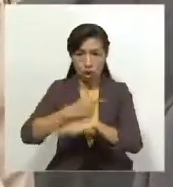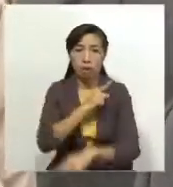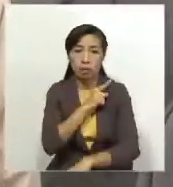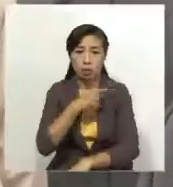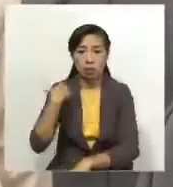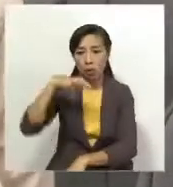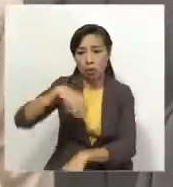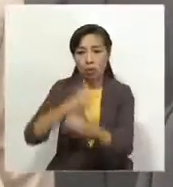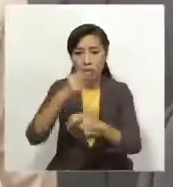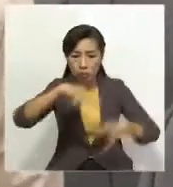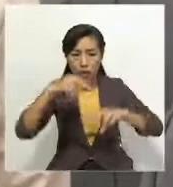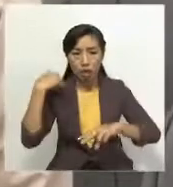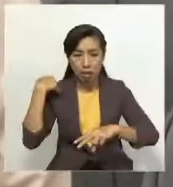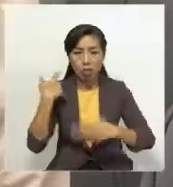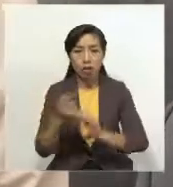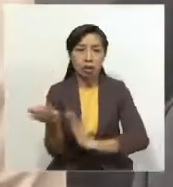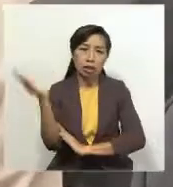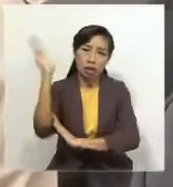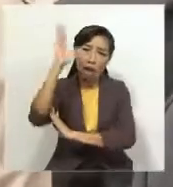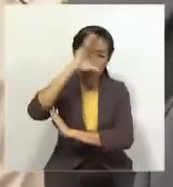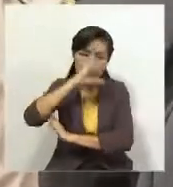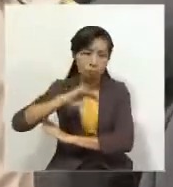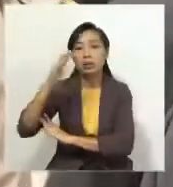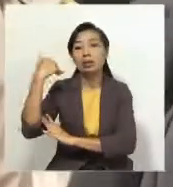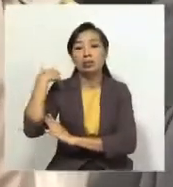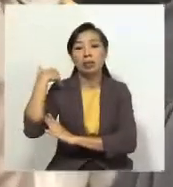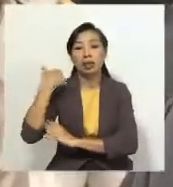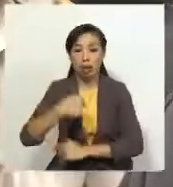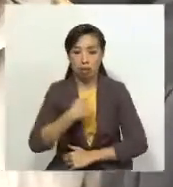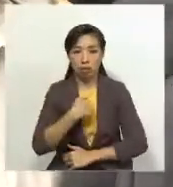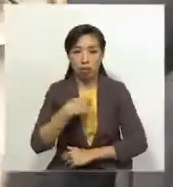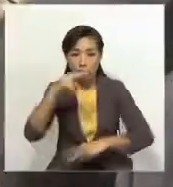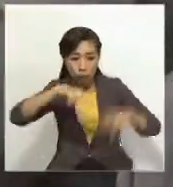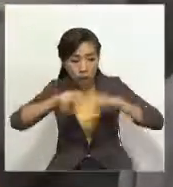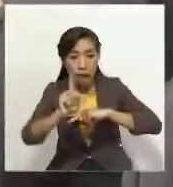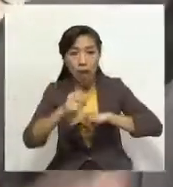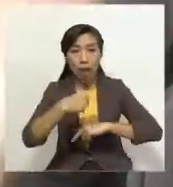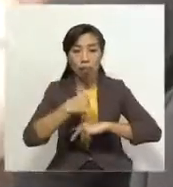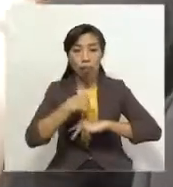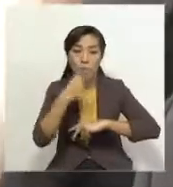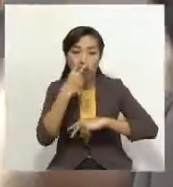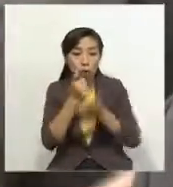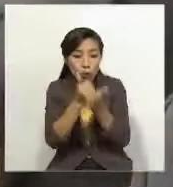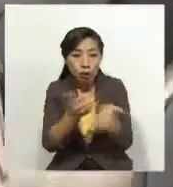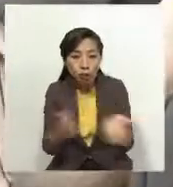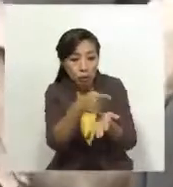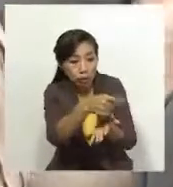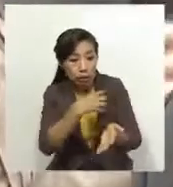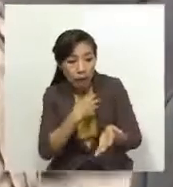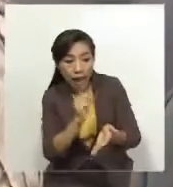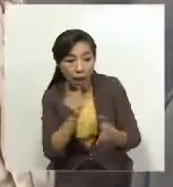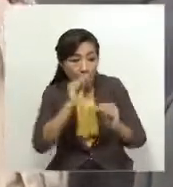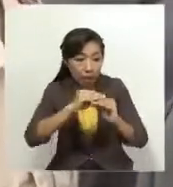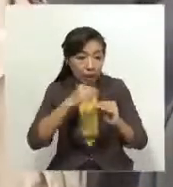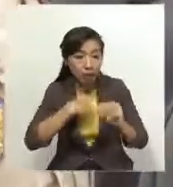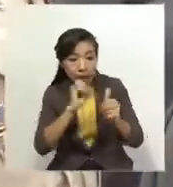ที่เกี่ยวข้องเขาดูแลเขามีการประชุมเช้ากลางวันเย็นกลางคืน 40 ผมดูแลอะไรผมก็ดูแลการสนับสนุนว่าควรจะมีอะไรเพิ่มเติมไ